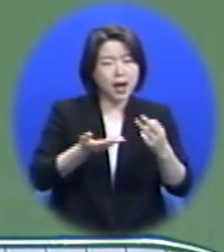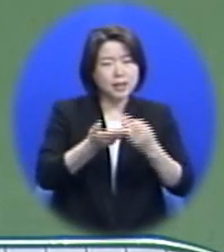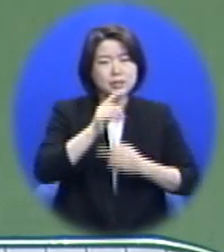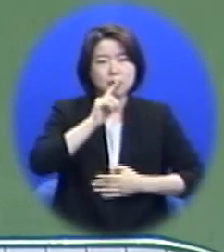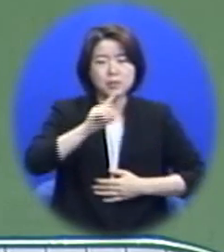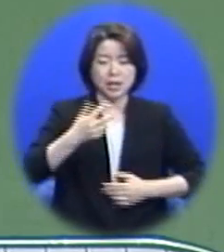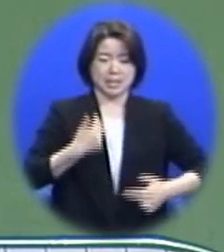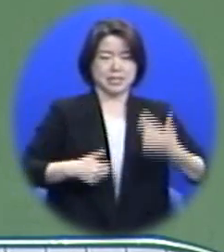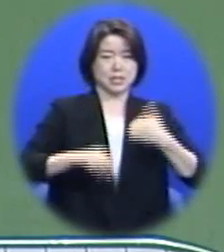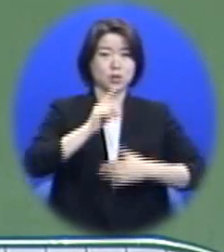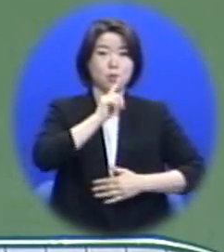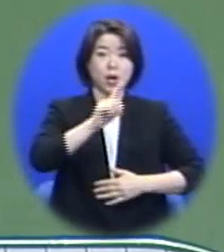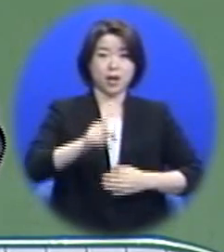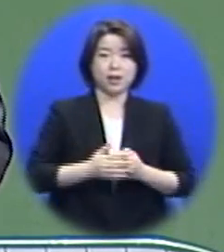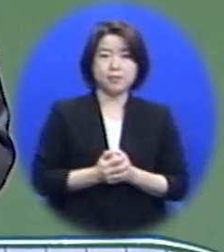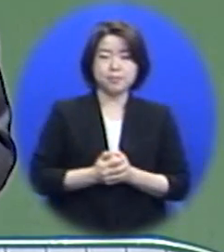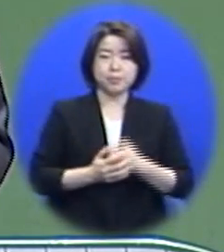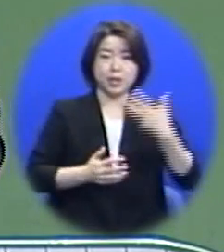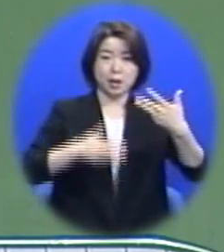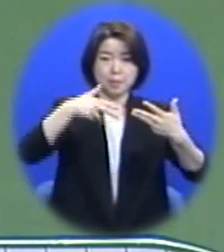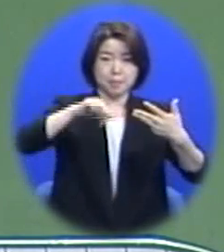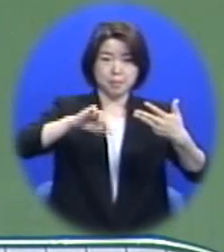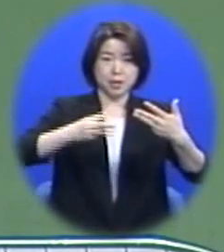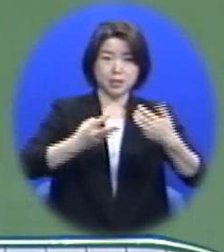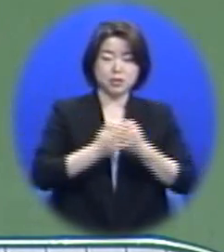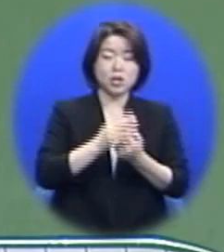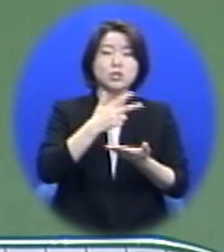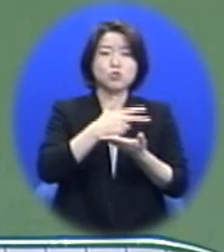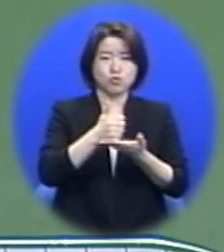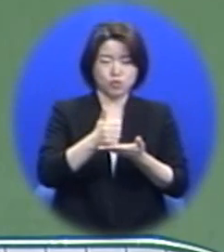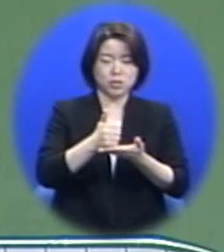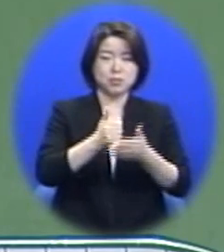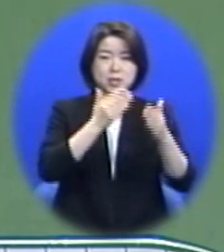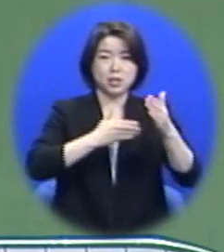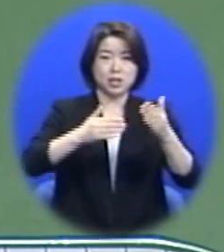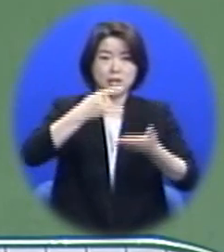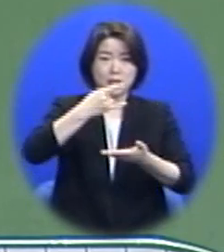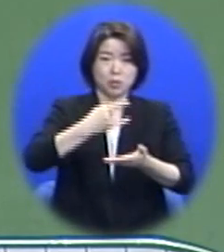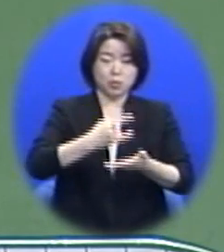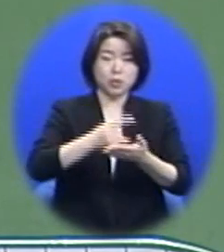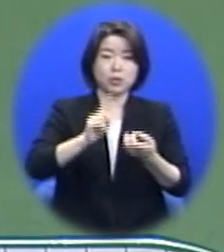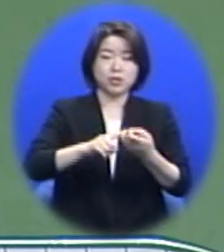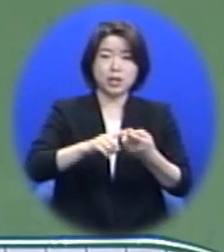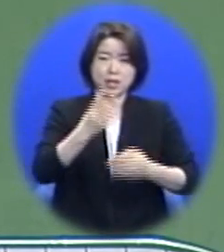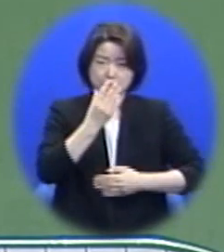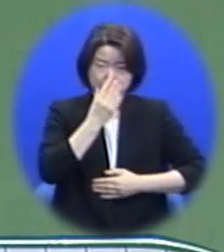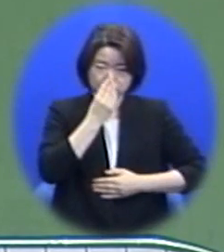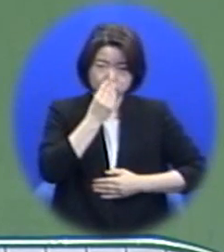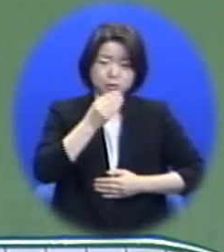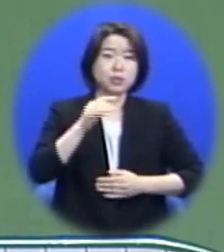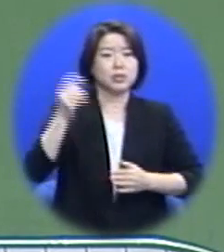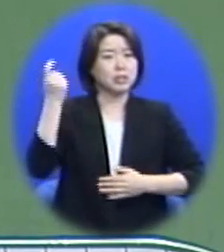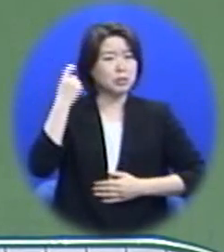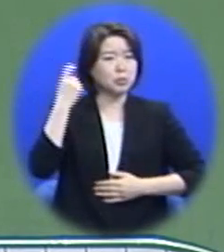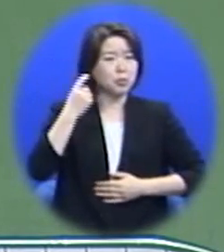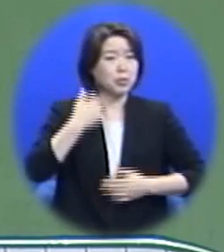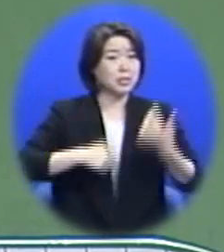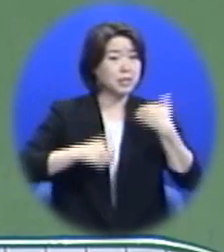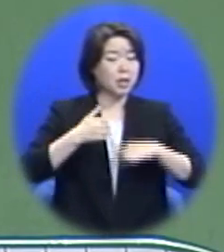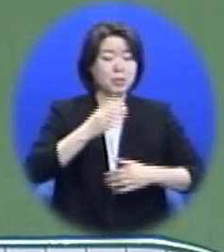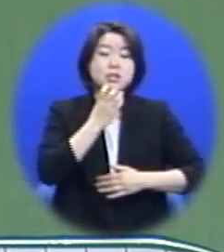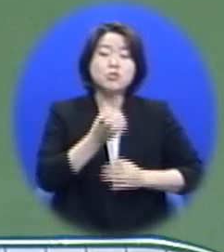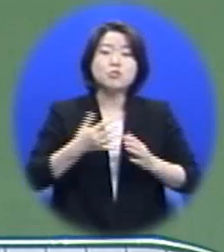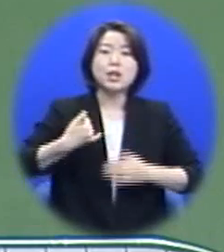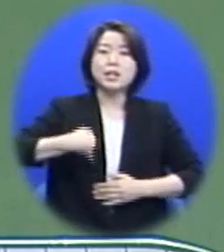즐거워하여라 8절에 보면 주님 주님이 공의로우심을 시온이 듣고 즐거워하며 유다의 딸들이 기뻐